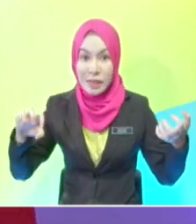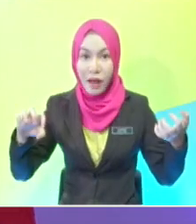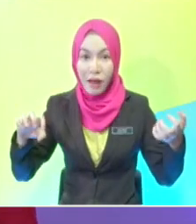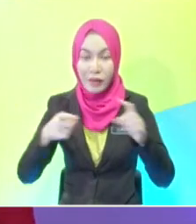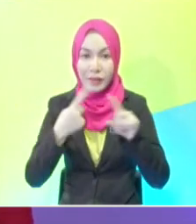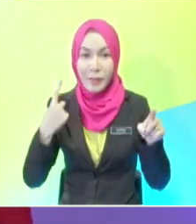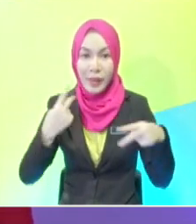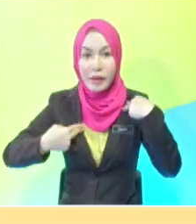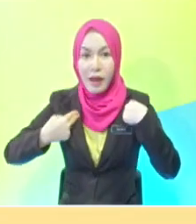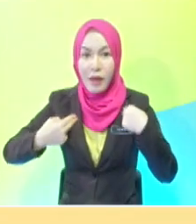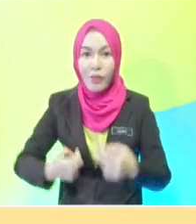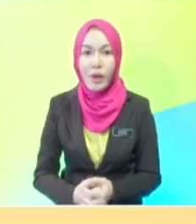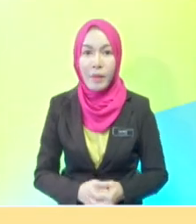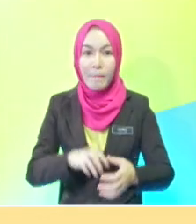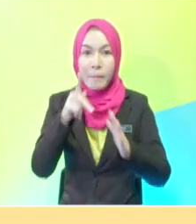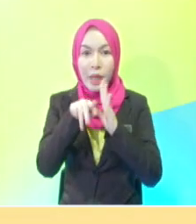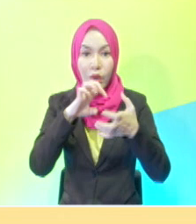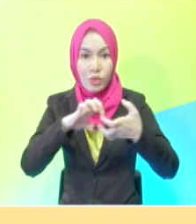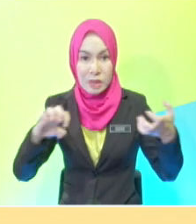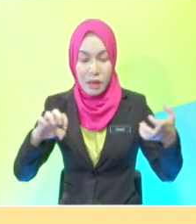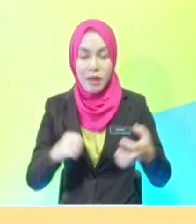dapatkan jagung yang lebih berkualiti